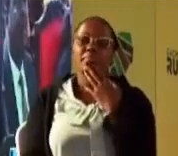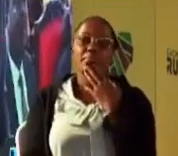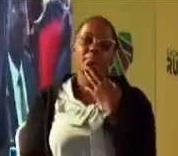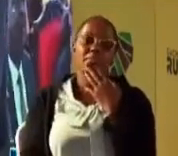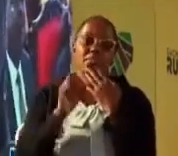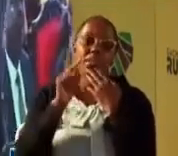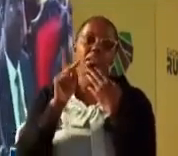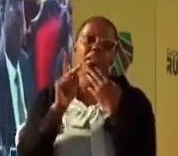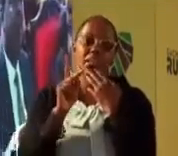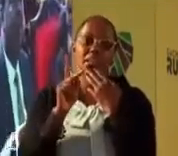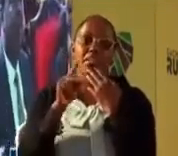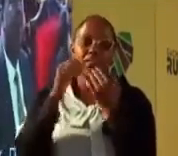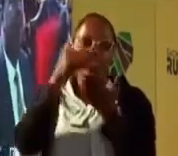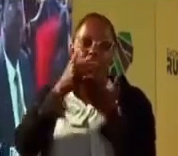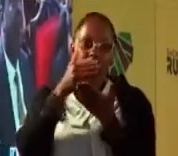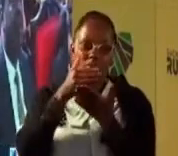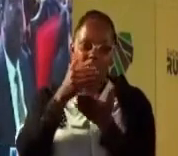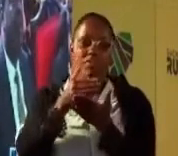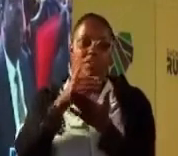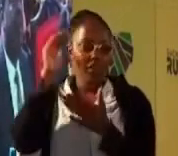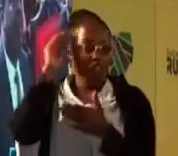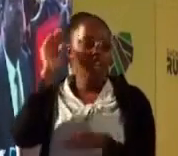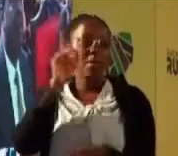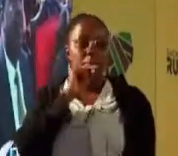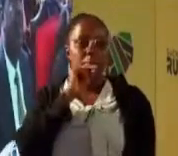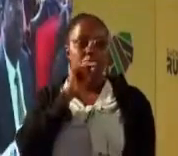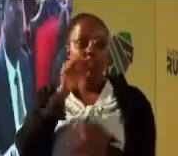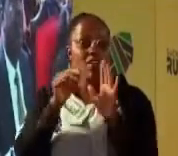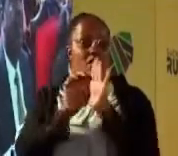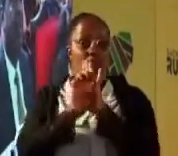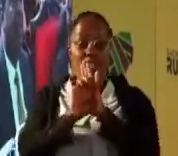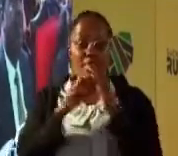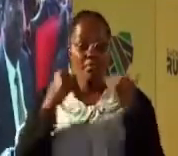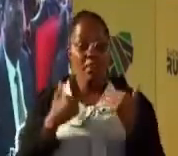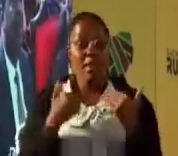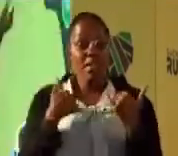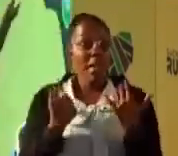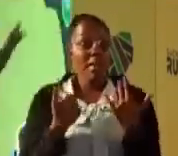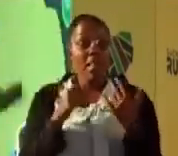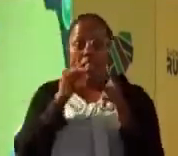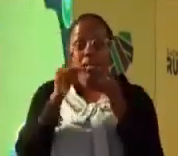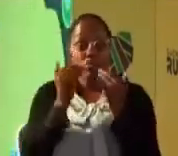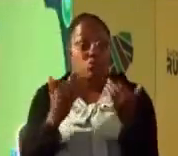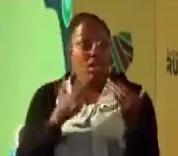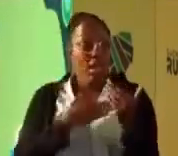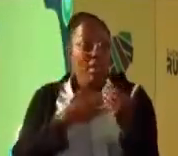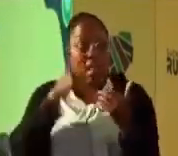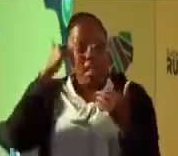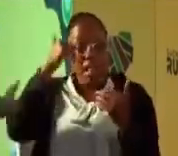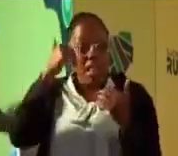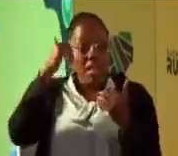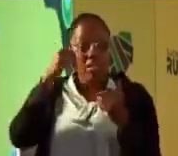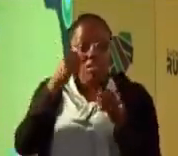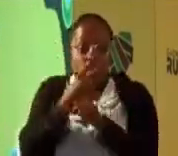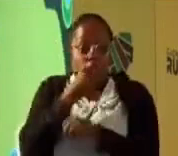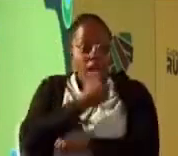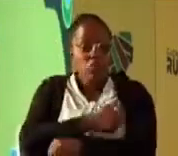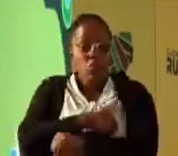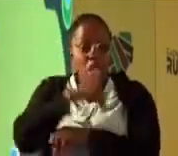Yeah. Haya, ni kweli mama, tumekusikia. Chuo kama mimi saa hii nalia, watoto wako nje na ni watoto wako